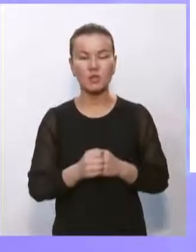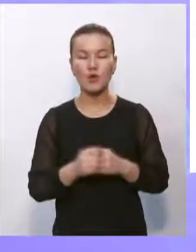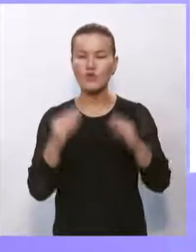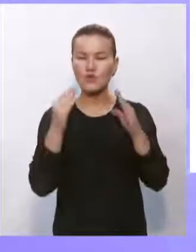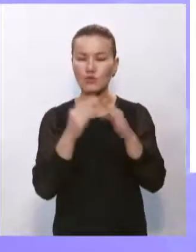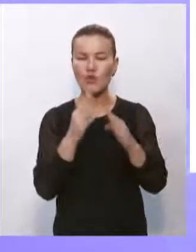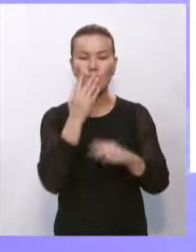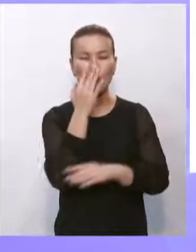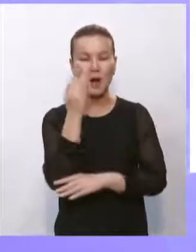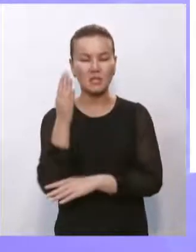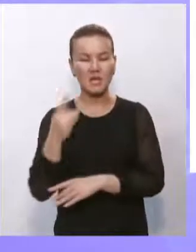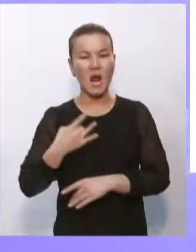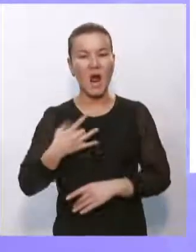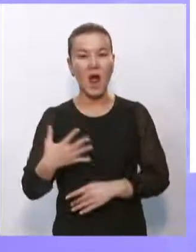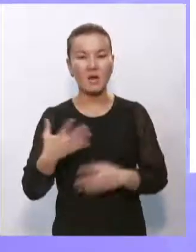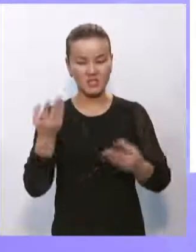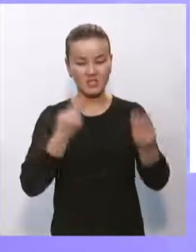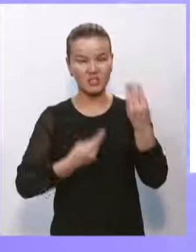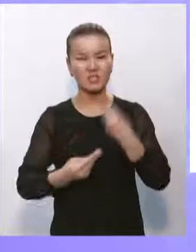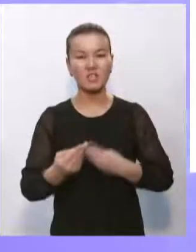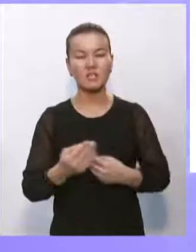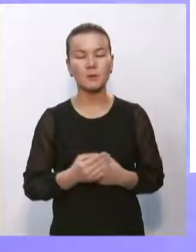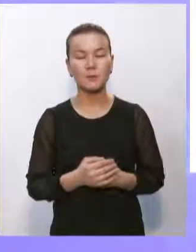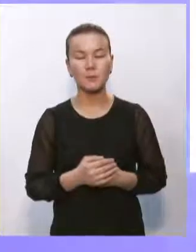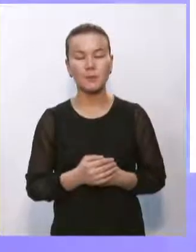Үйлөр, бактар ак кийнет.